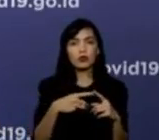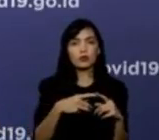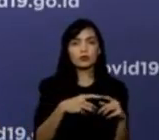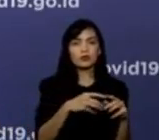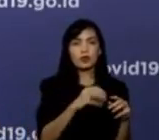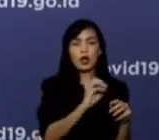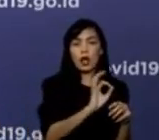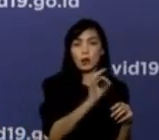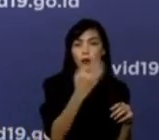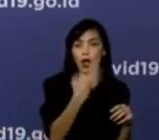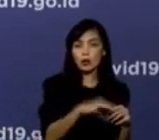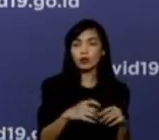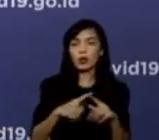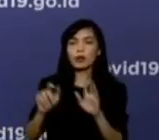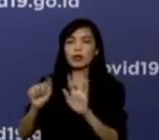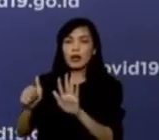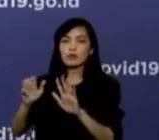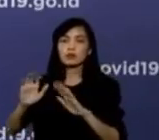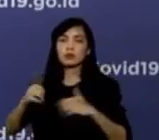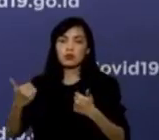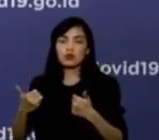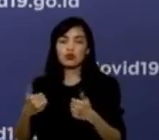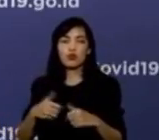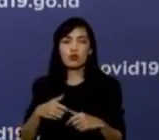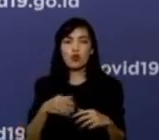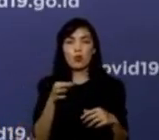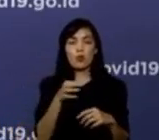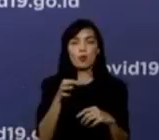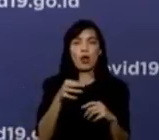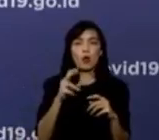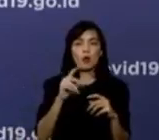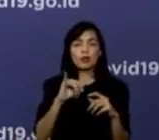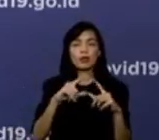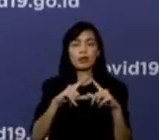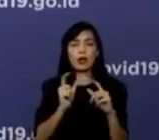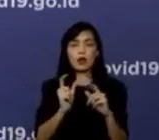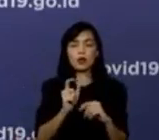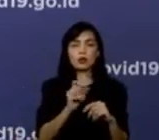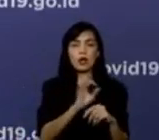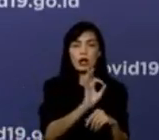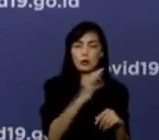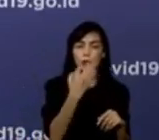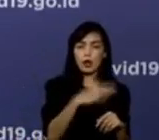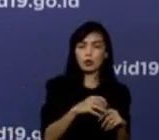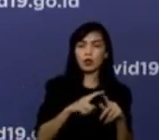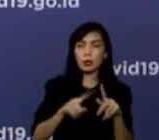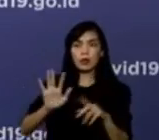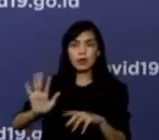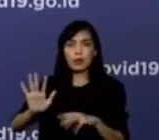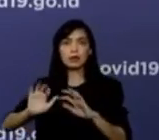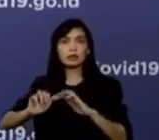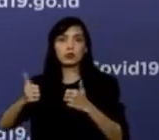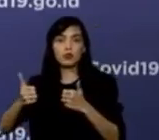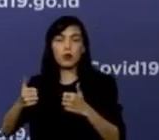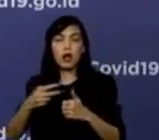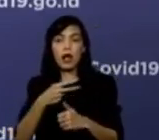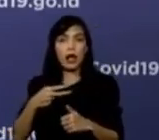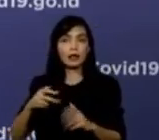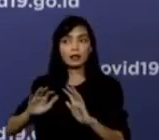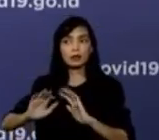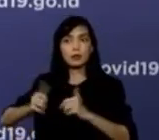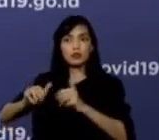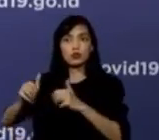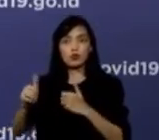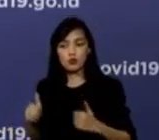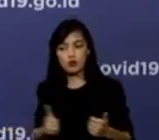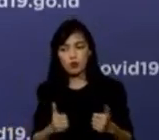sembuh. Kepulauan Riau dilaporkan tidak ada kasus baru dan 5 sembuh. Sehingga kasus sembuh yang